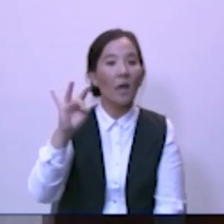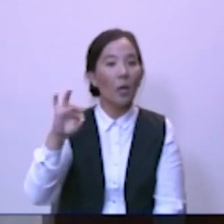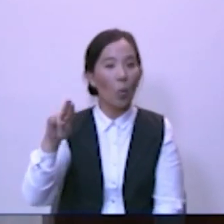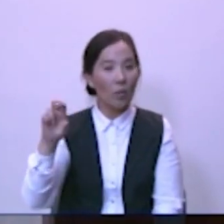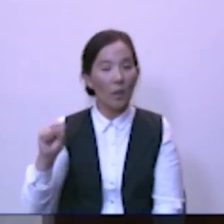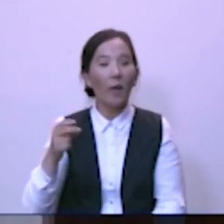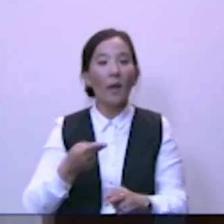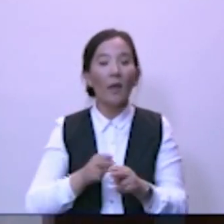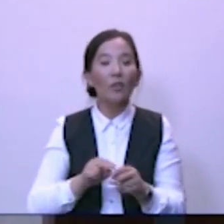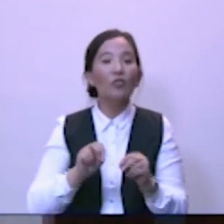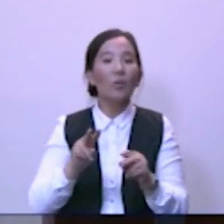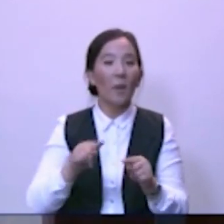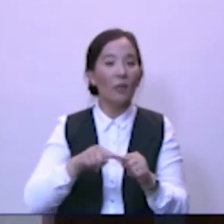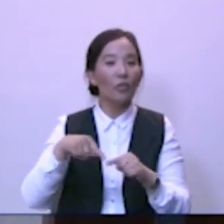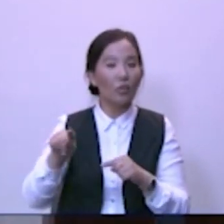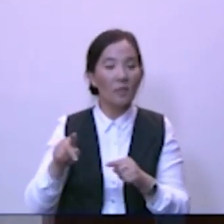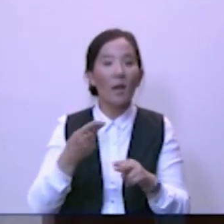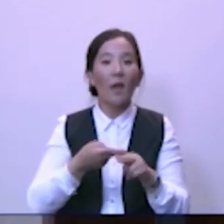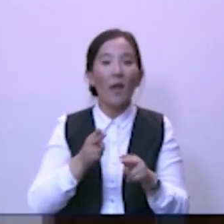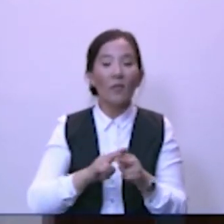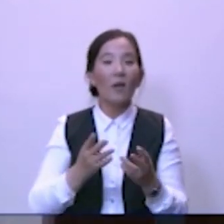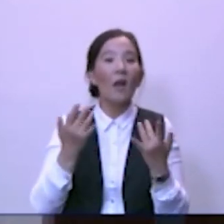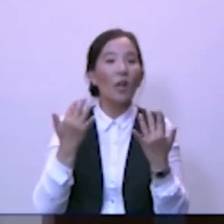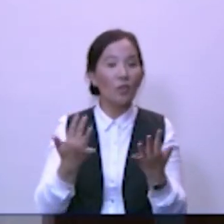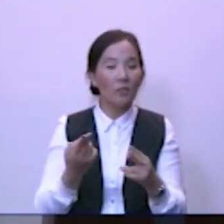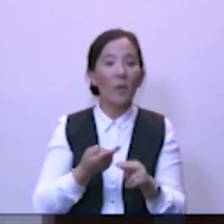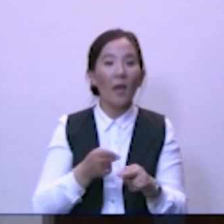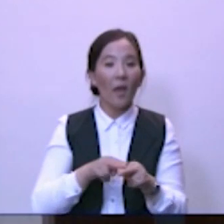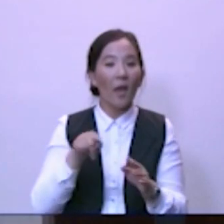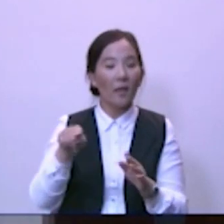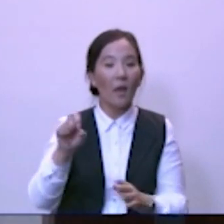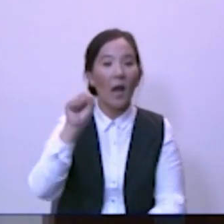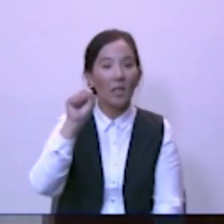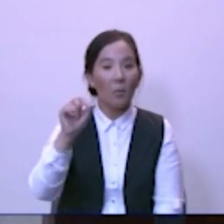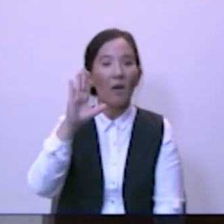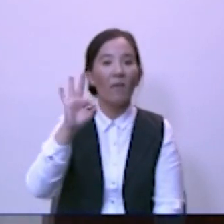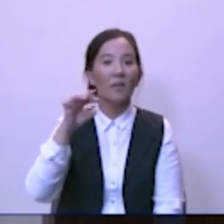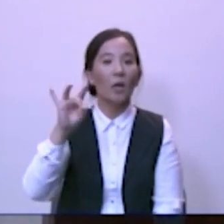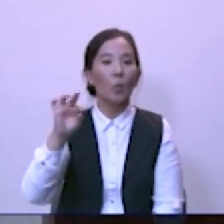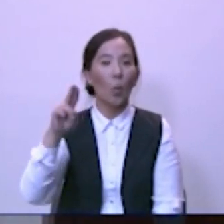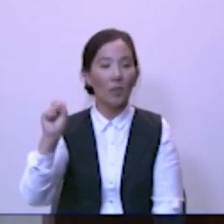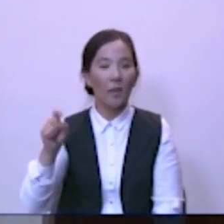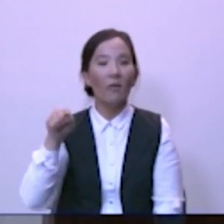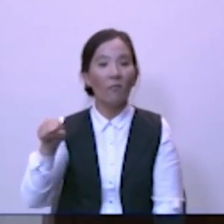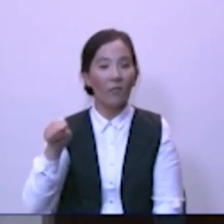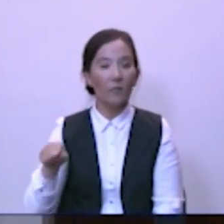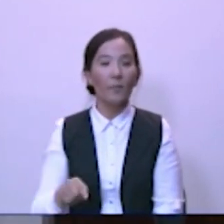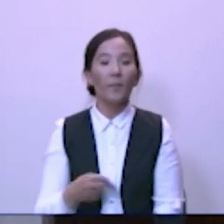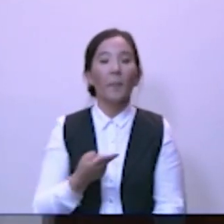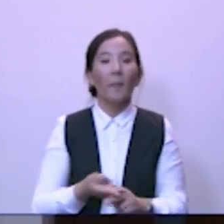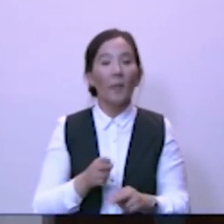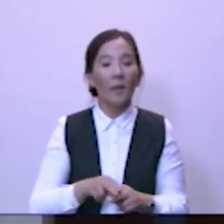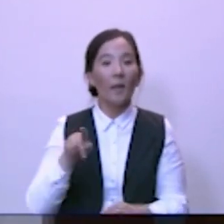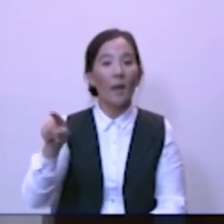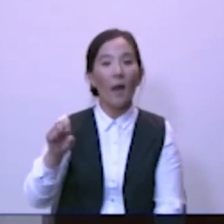отличаются абсолютно верно количеством этого атома водорода в этих формулах атом